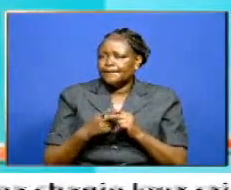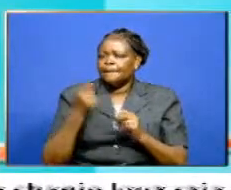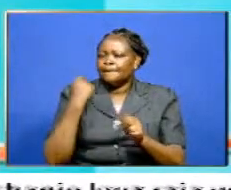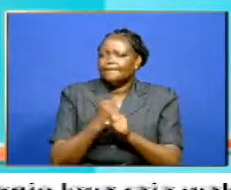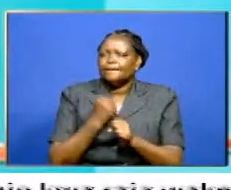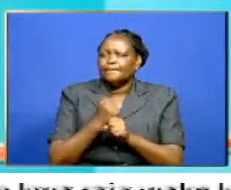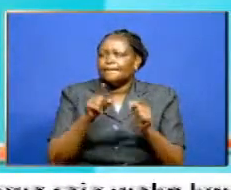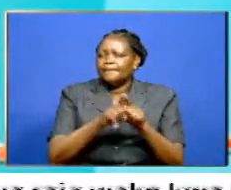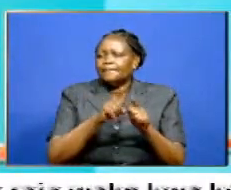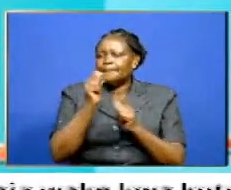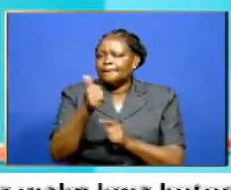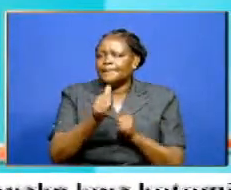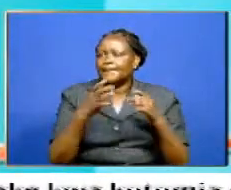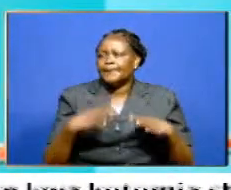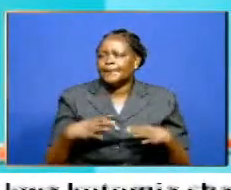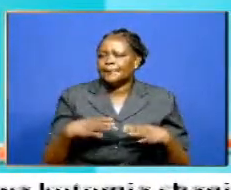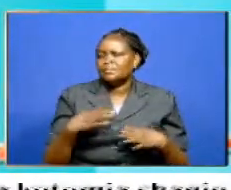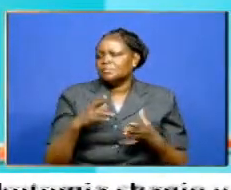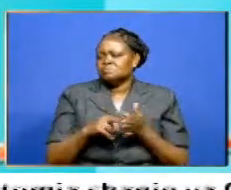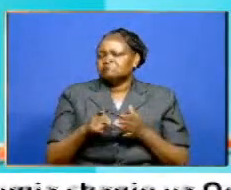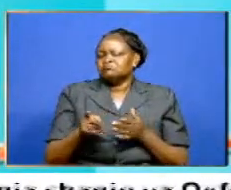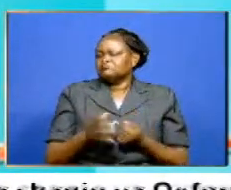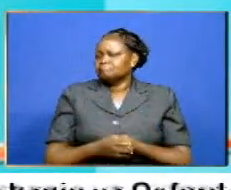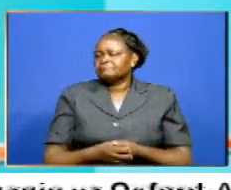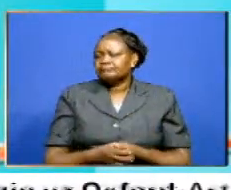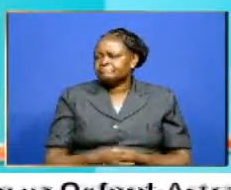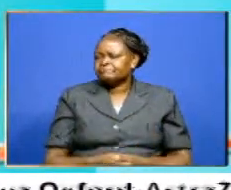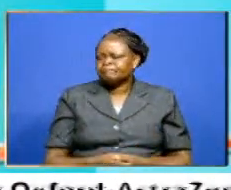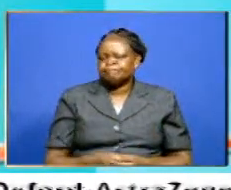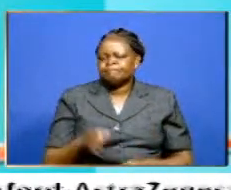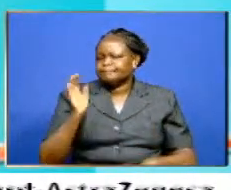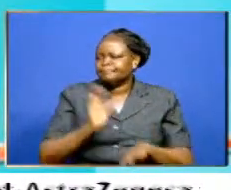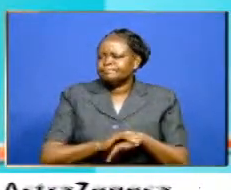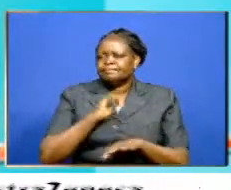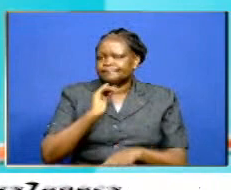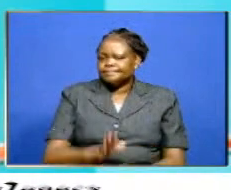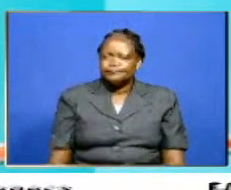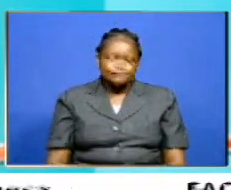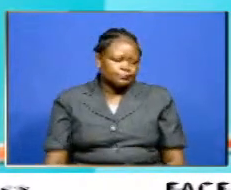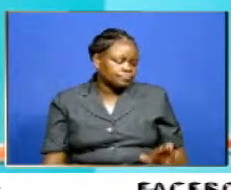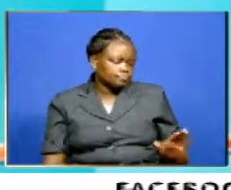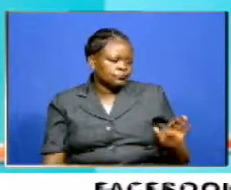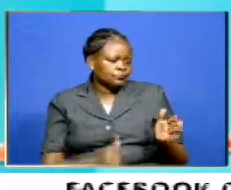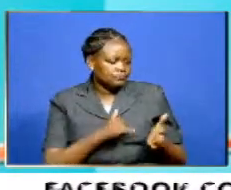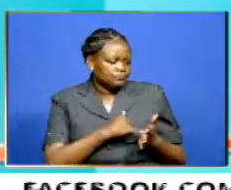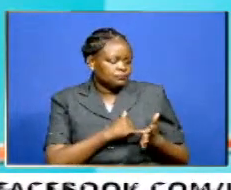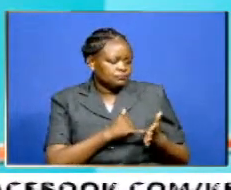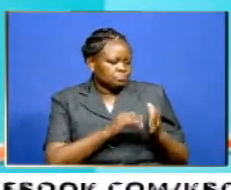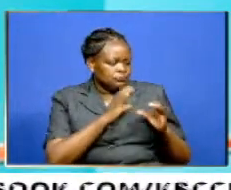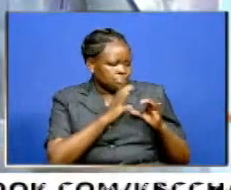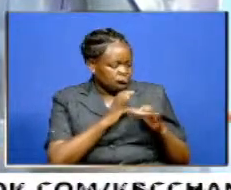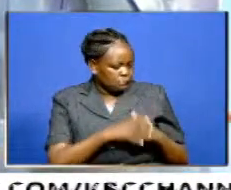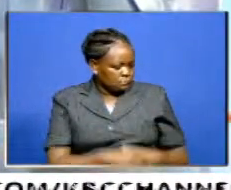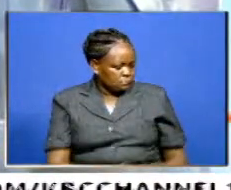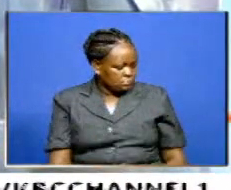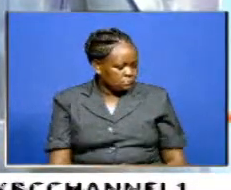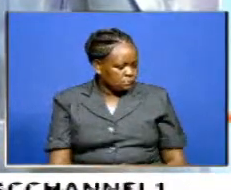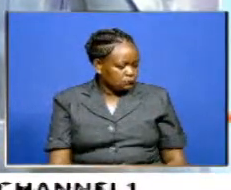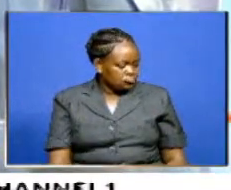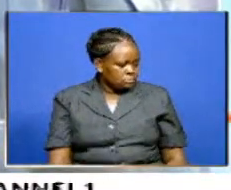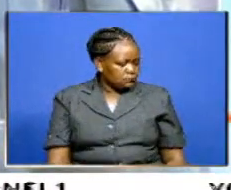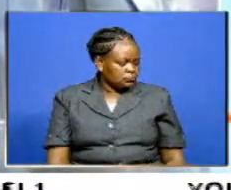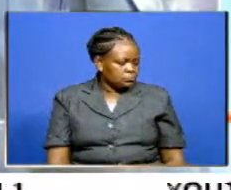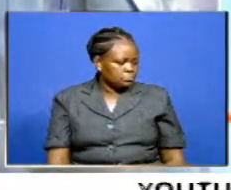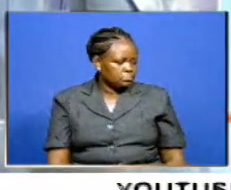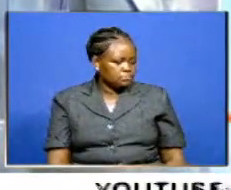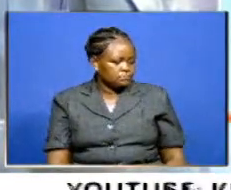Unaona, highlighti, like it doesn't make much sense. Brian, labda nikuhusishe katika mjadala huu. Kuna hili